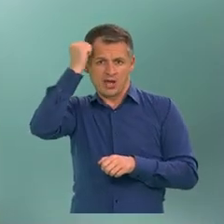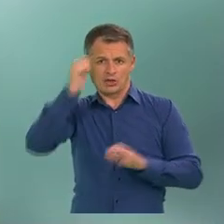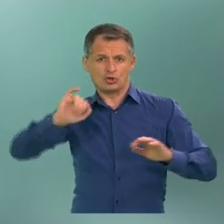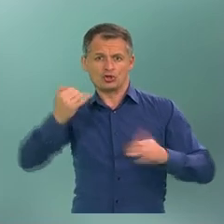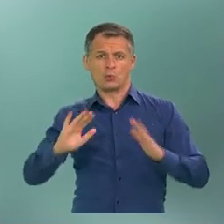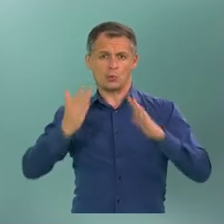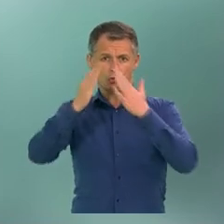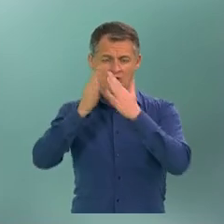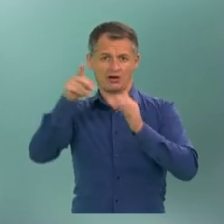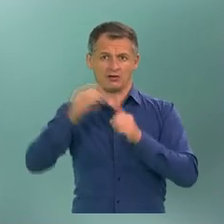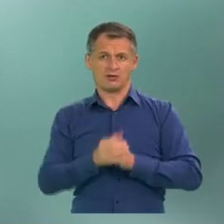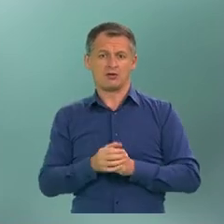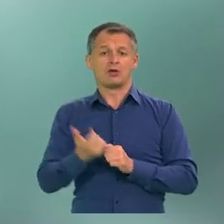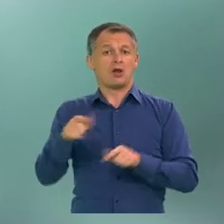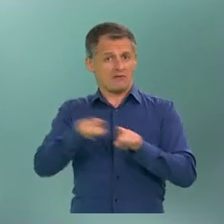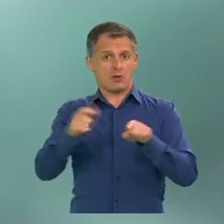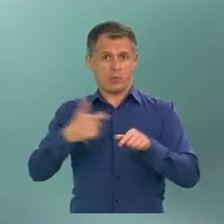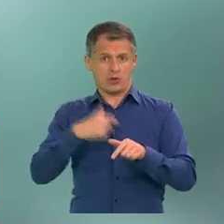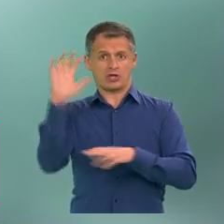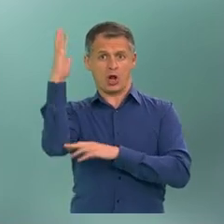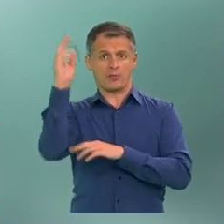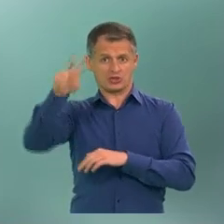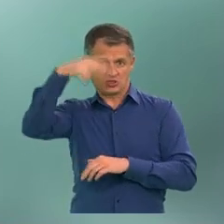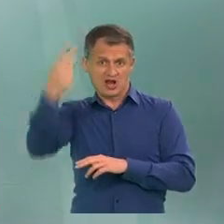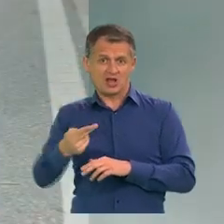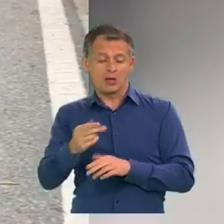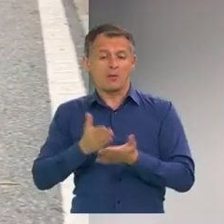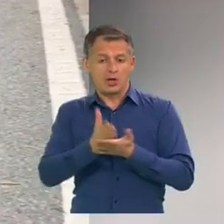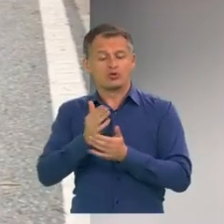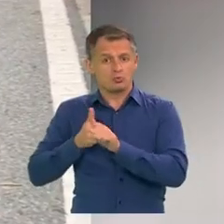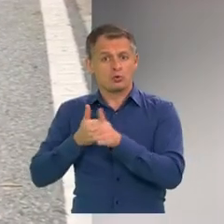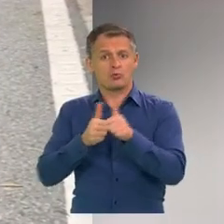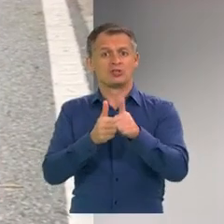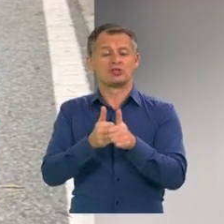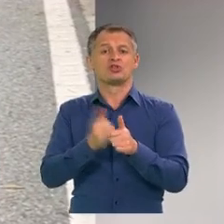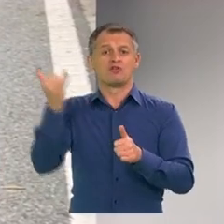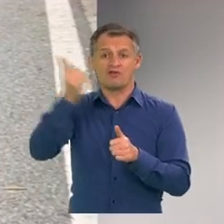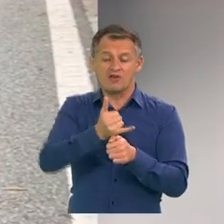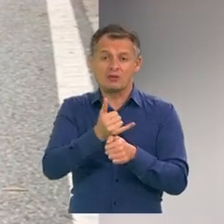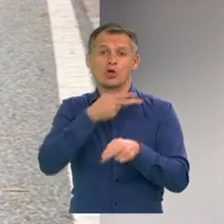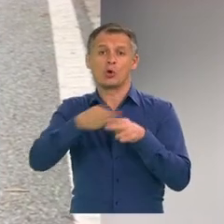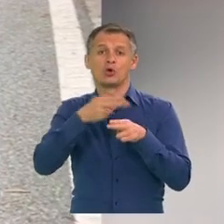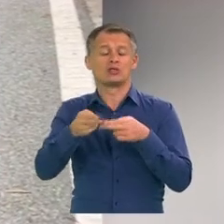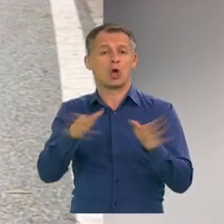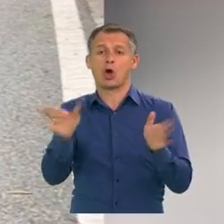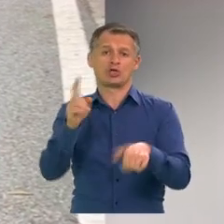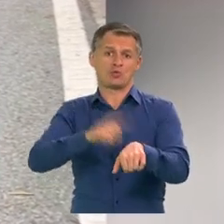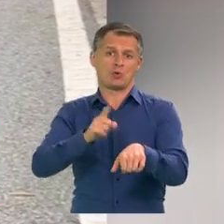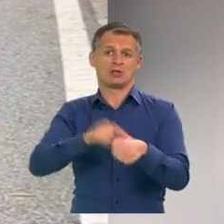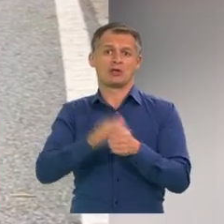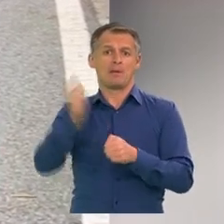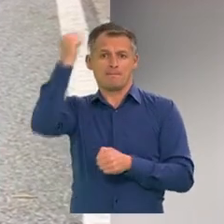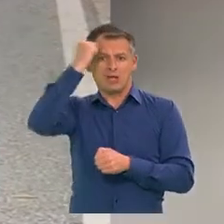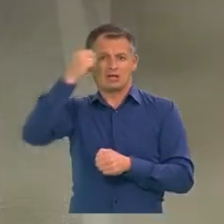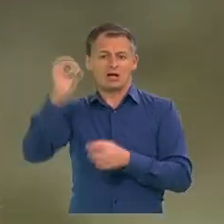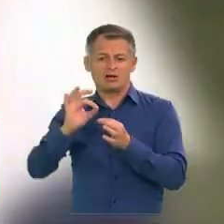partea carosabilă, pot și copacii să cadă, sunt permanent monitorizat și intervenim de câte ori este cazul. Această piatră era la o înălțime